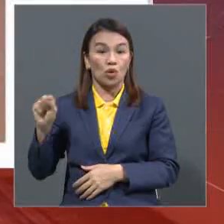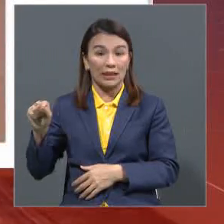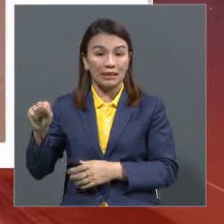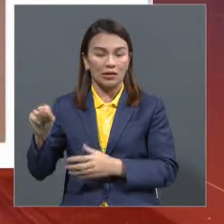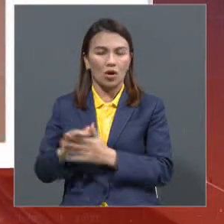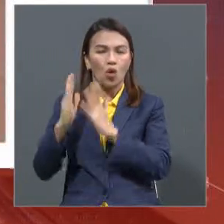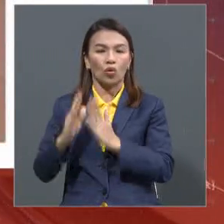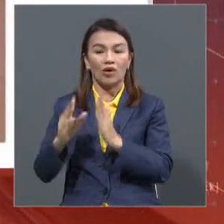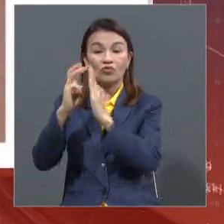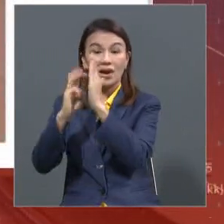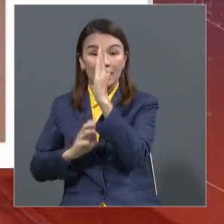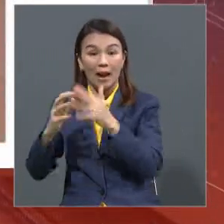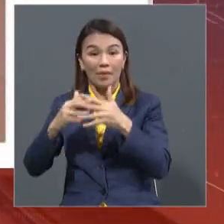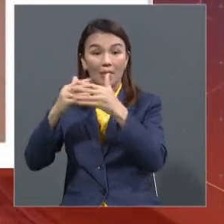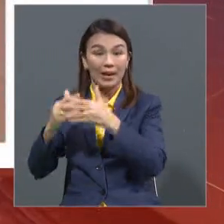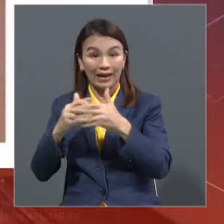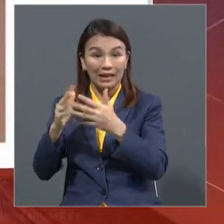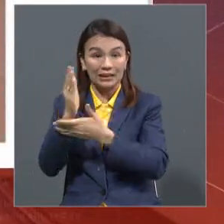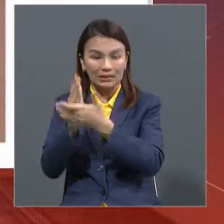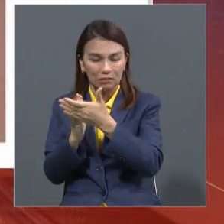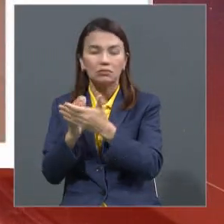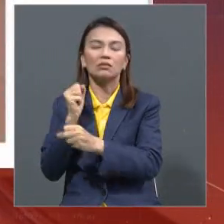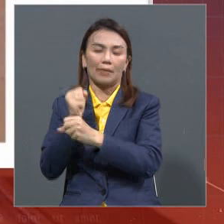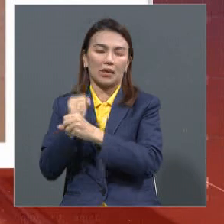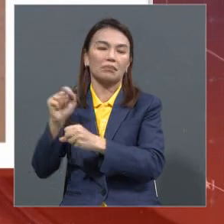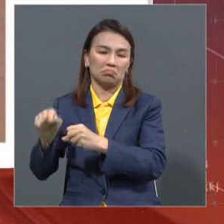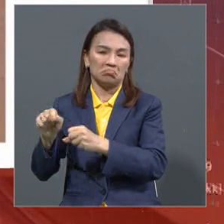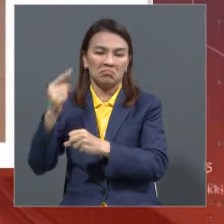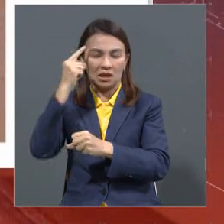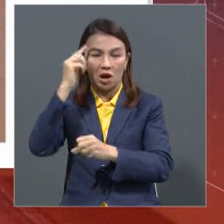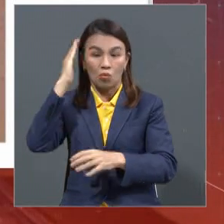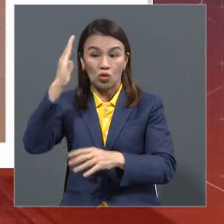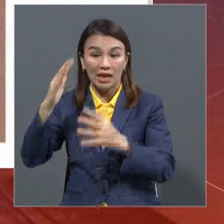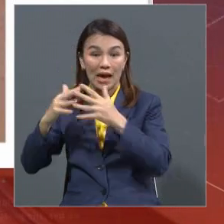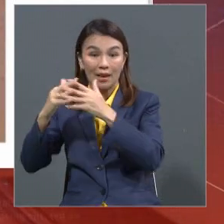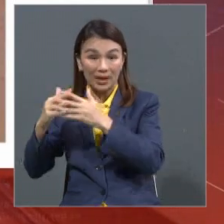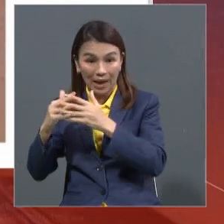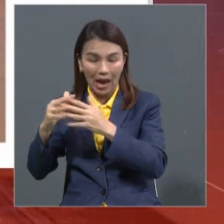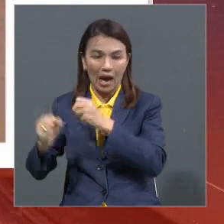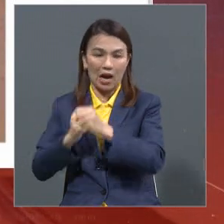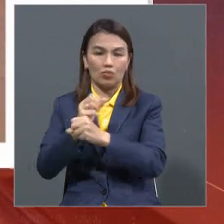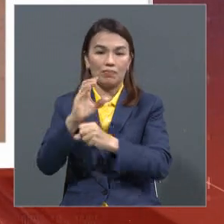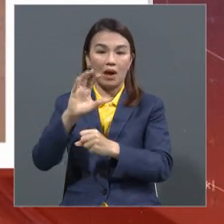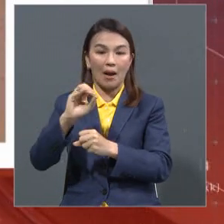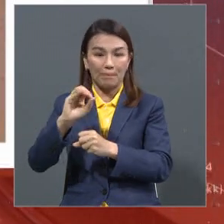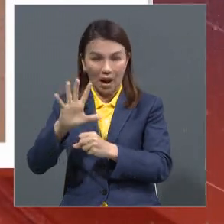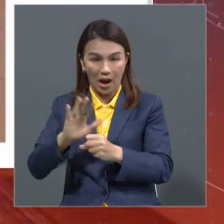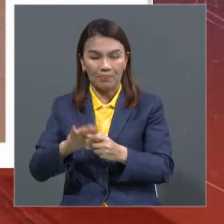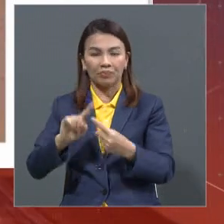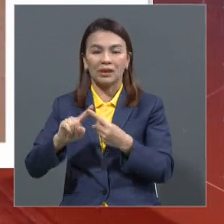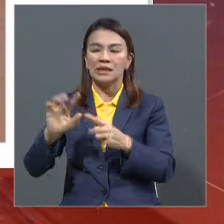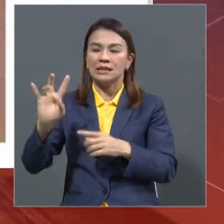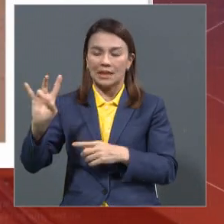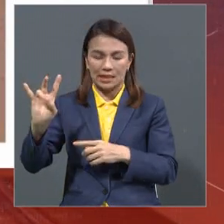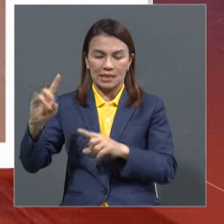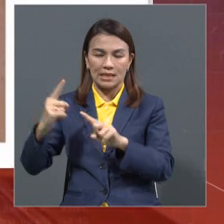อเมริกันอายุ 56ปีคนนี้คือคนที่ลงมือนะครับตามมาด้วยชายสัญชาติอเมริกันอายุ 55ปีหมายเลข 4เข้ามาวันที่ 7